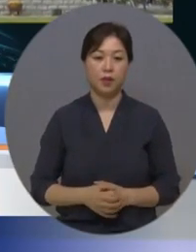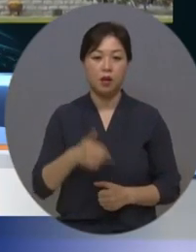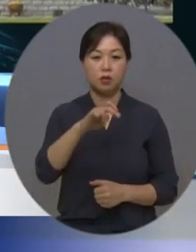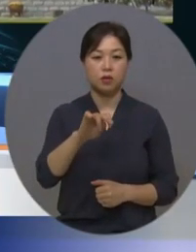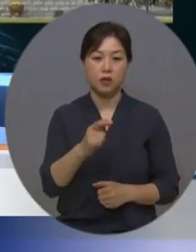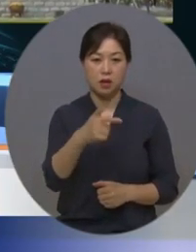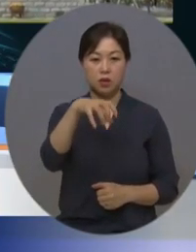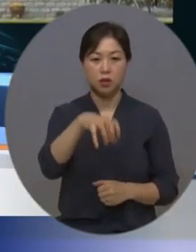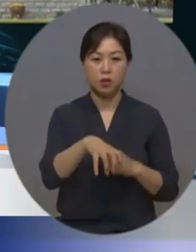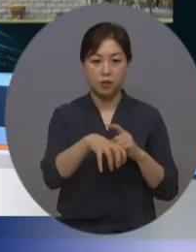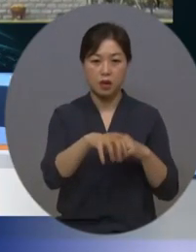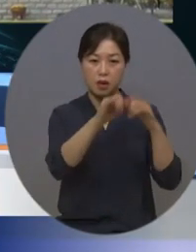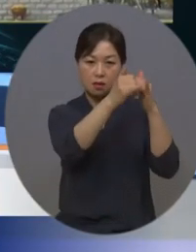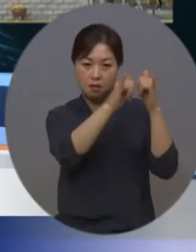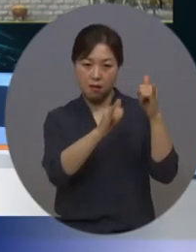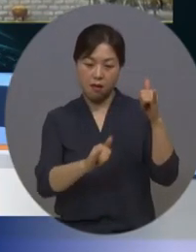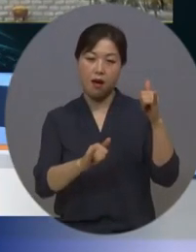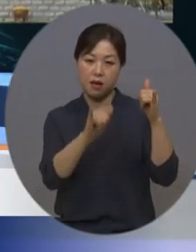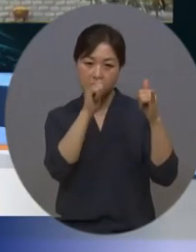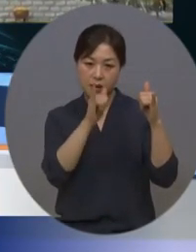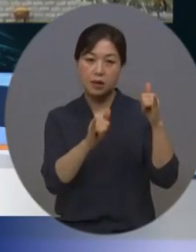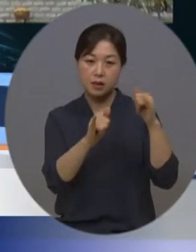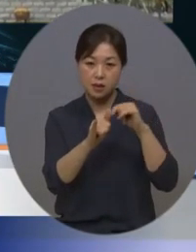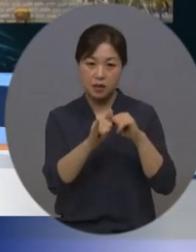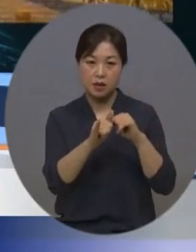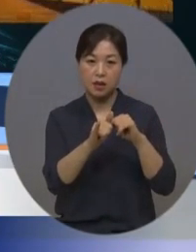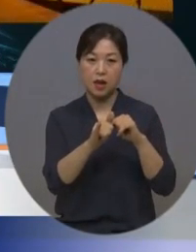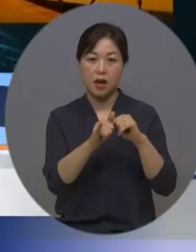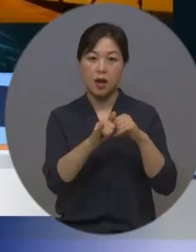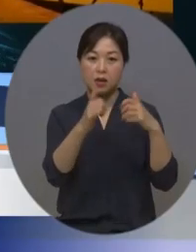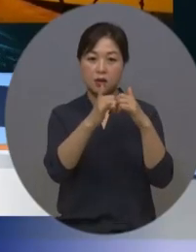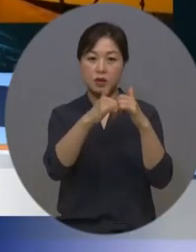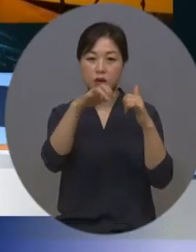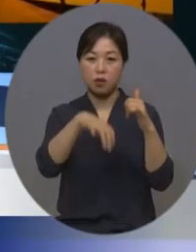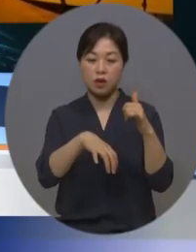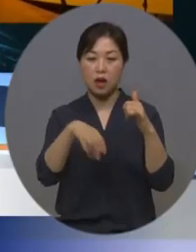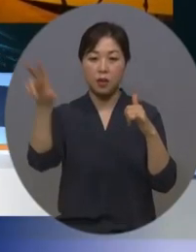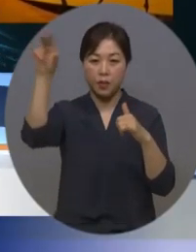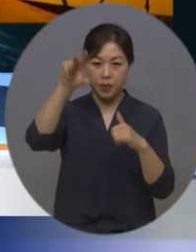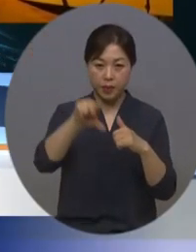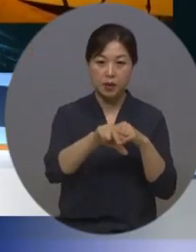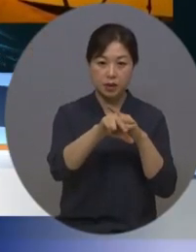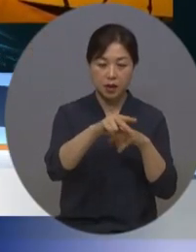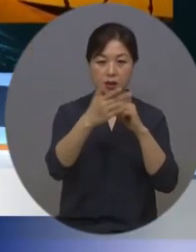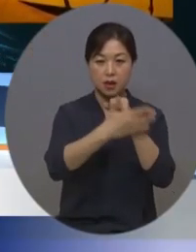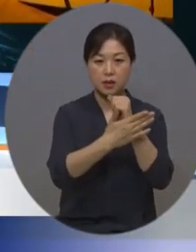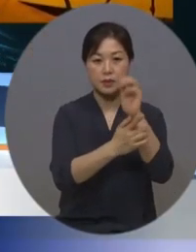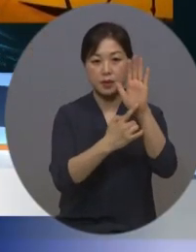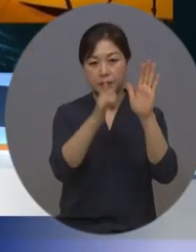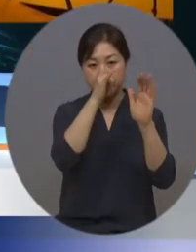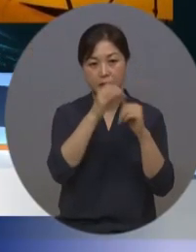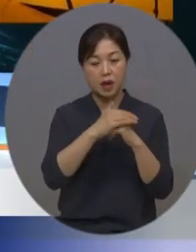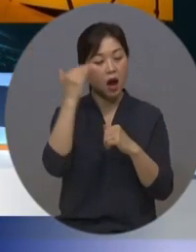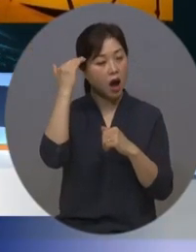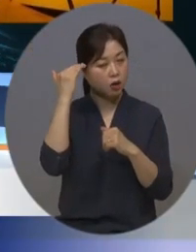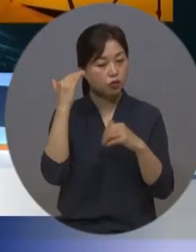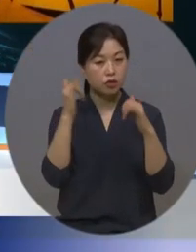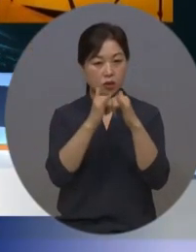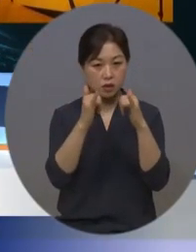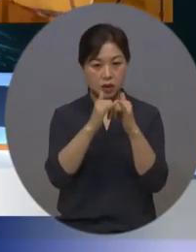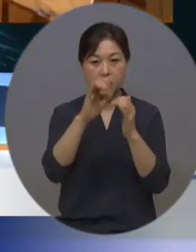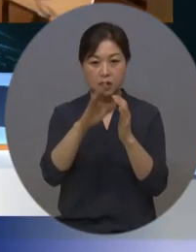군산에서 근현대사를 담은 전쟁터의 나라 된 파랑새 사진전이 열렸습니다. 한국전쟁 당시의 생생한 모습들이